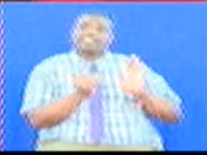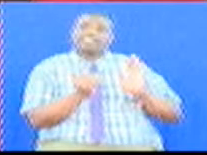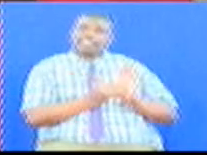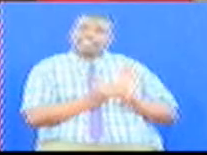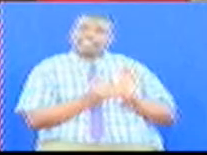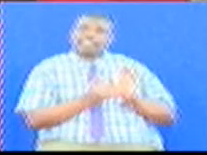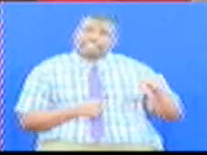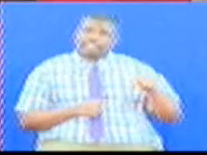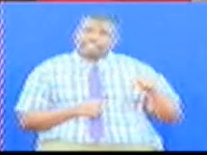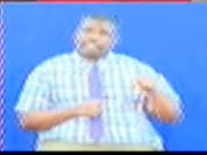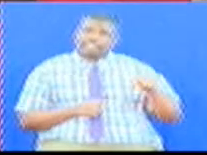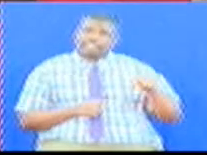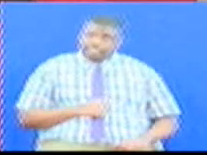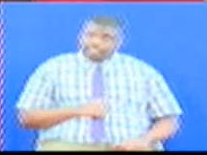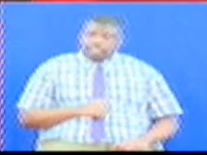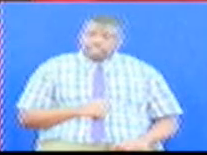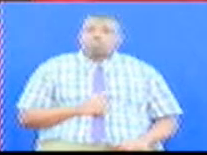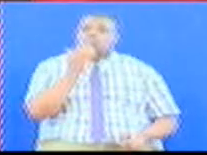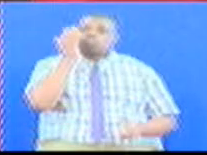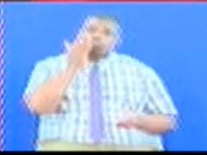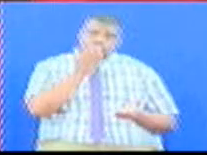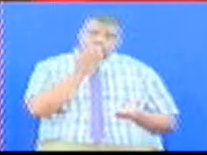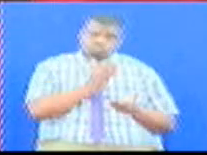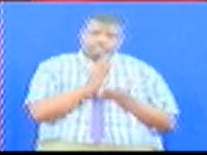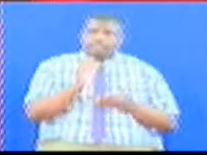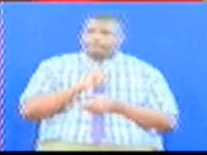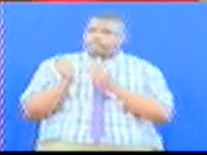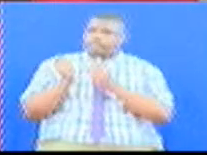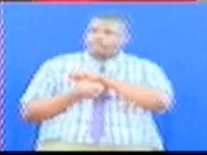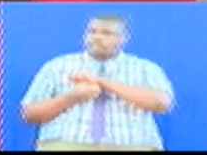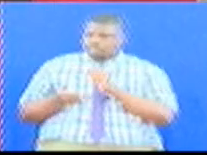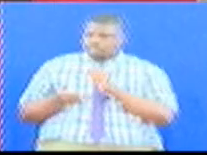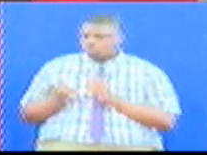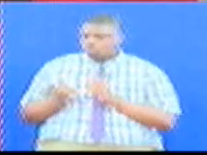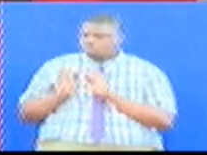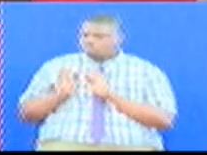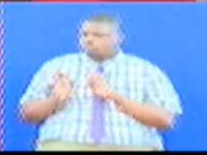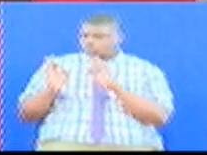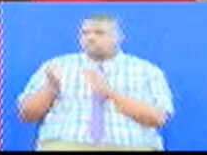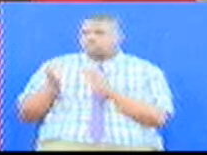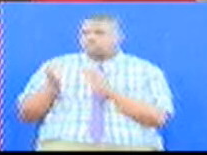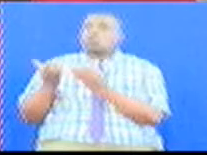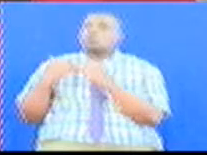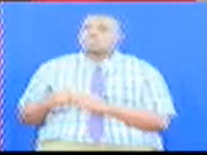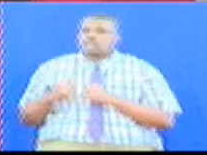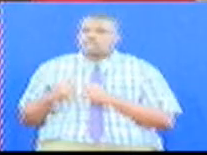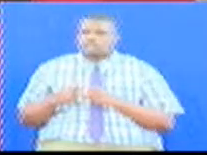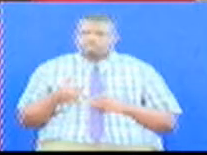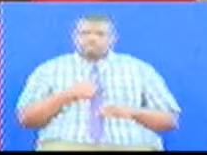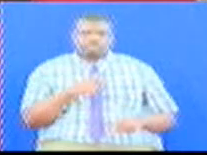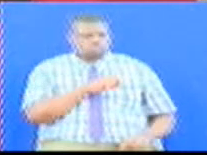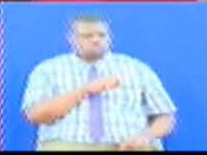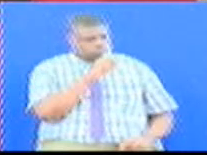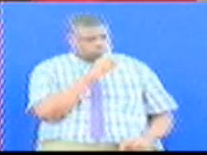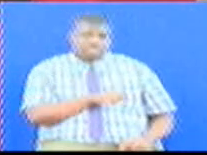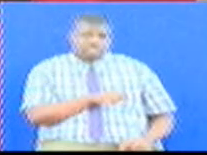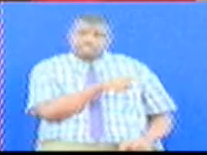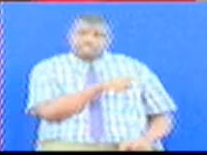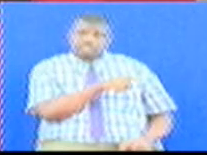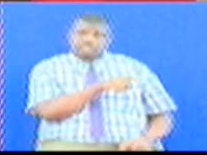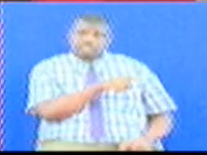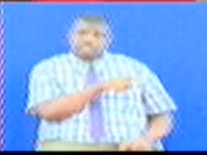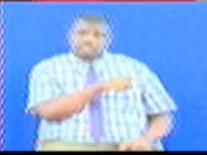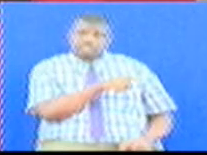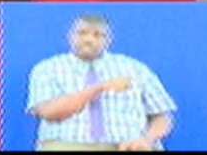School of Tanzania. Ni kweli mabadiliko haya yanaweza kuwa mazuri, lakini mimi nataka niulize tu kwa hasa kwa bwana sheria